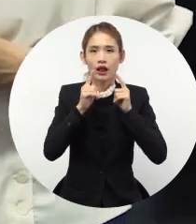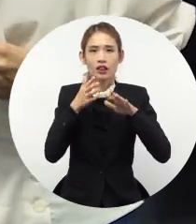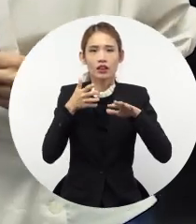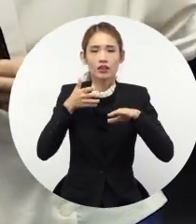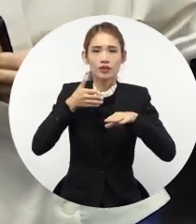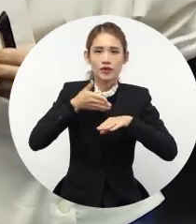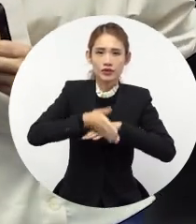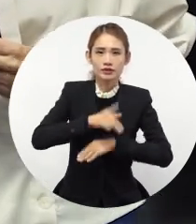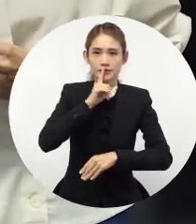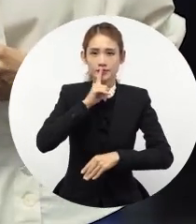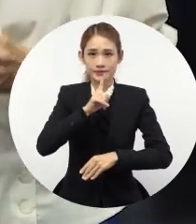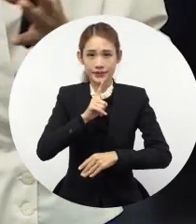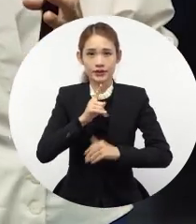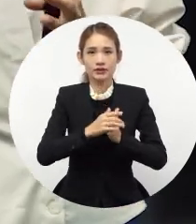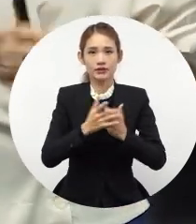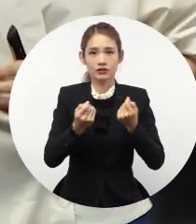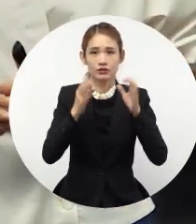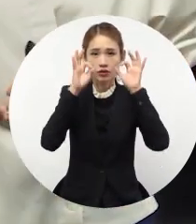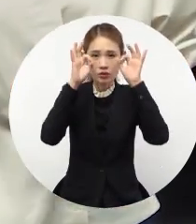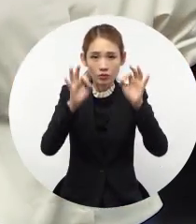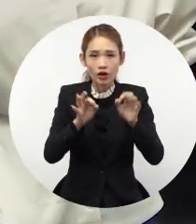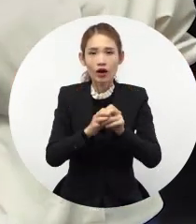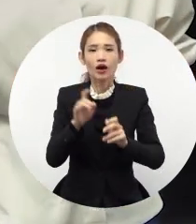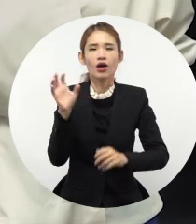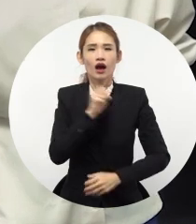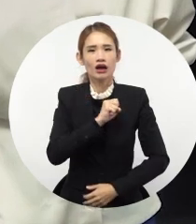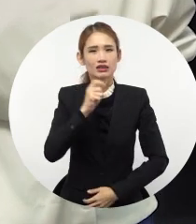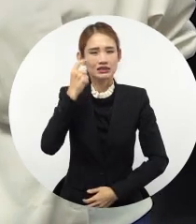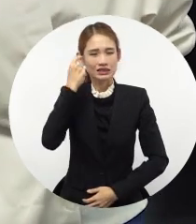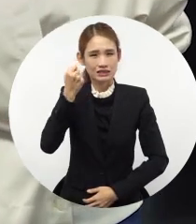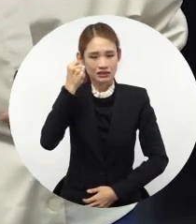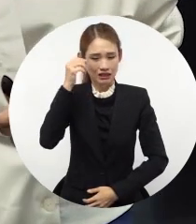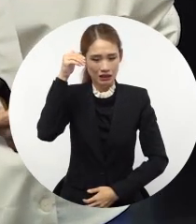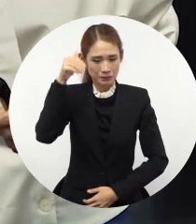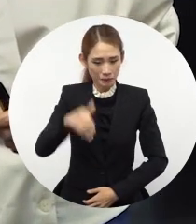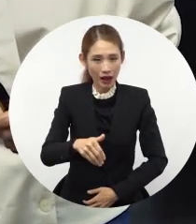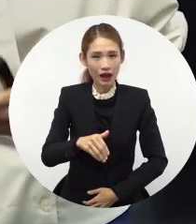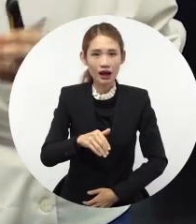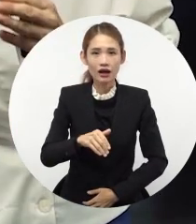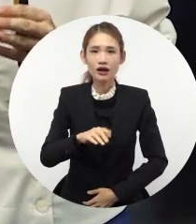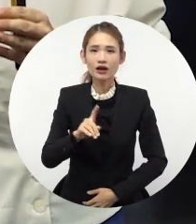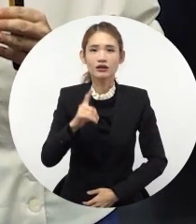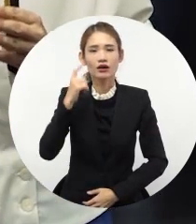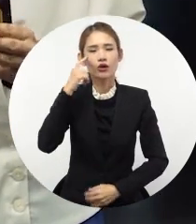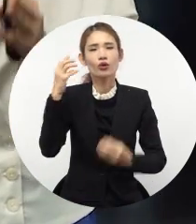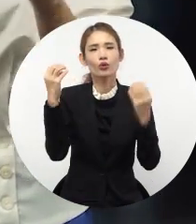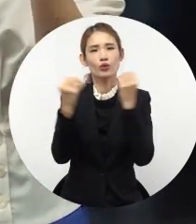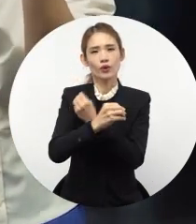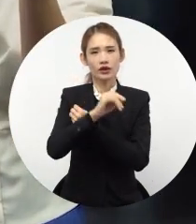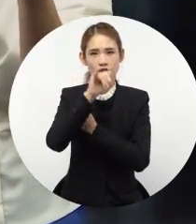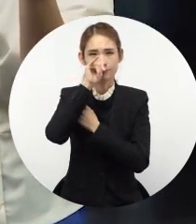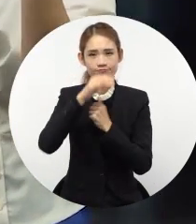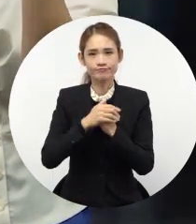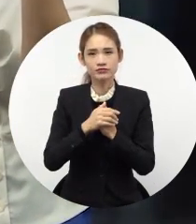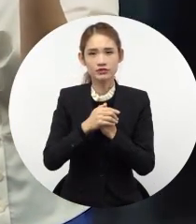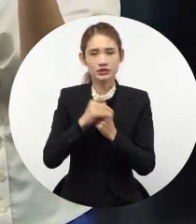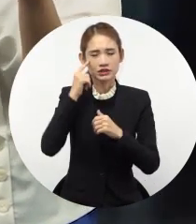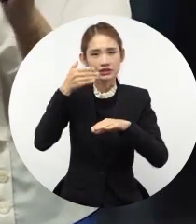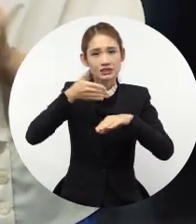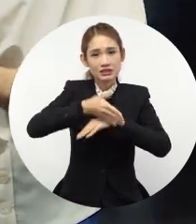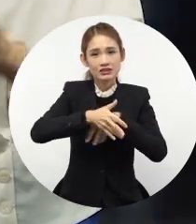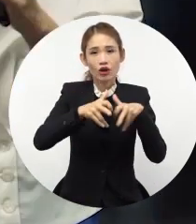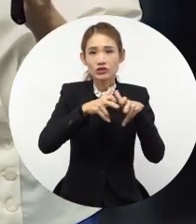거죠. 이런 것을 보고서 지능이 낮은 거 아니야? 라고 오해를 하시는 경우가 있습니다.